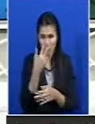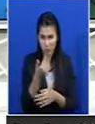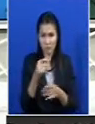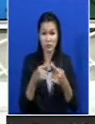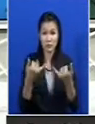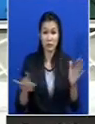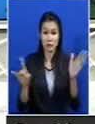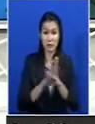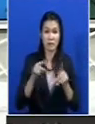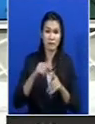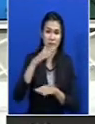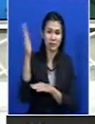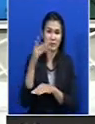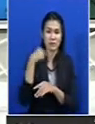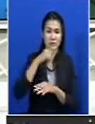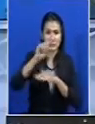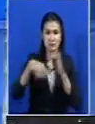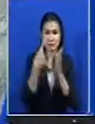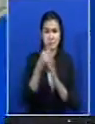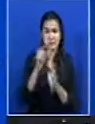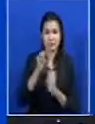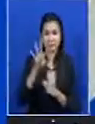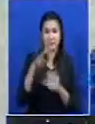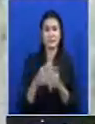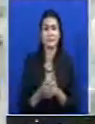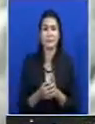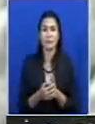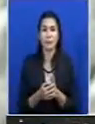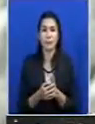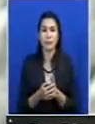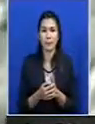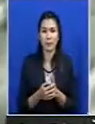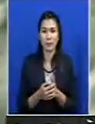ปิดท้ายกันที่สภาพอากาศใน24ชั่วโมงข้างหน้าครับ